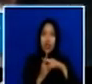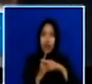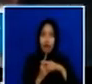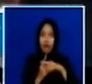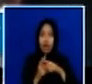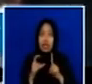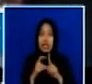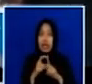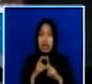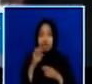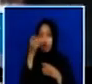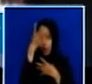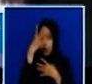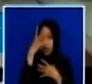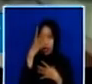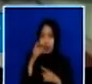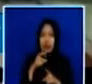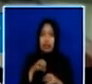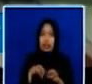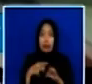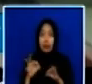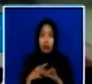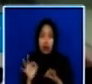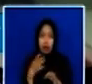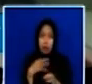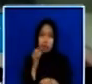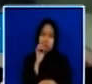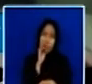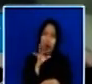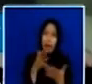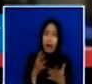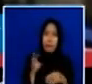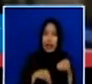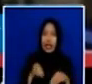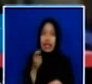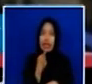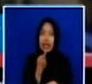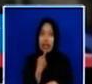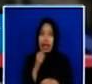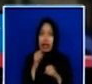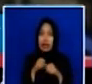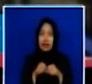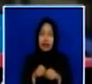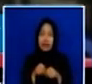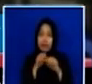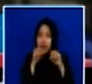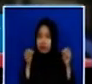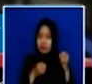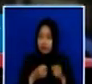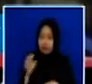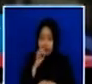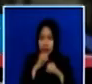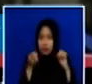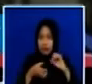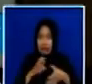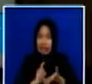dinas komunikasi dan Informatika Kabupaten Pacitan dalam paparannya menyampaikan materi tentang teknik menulis berita menangkal